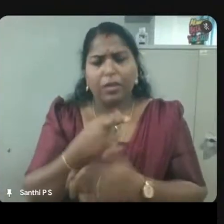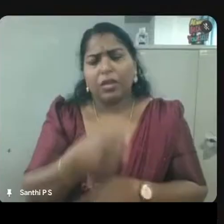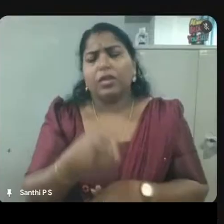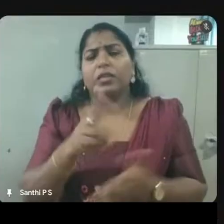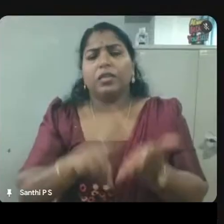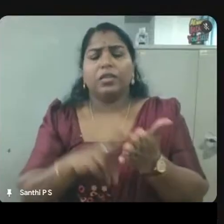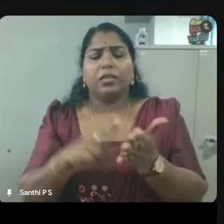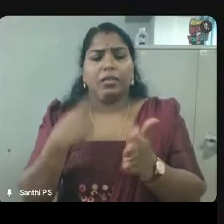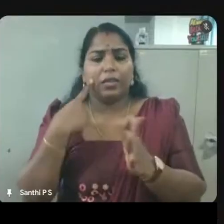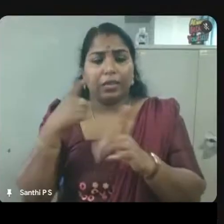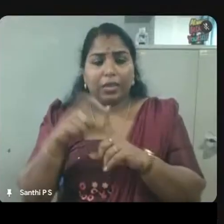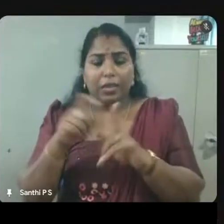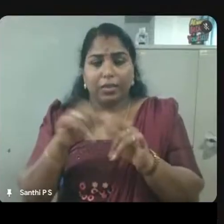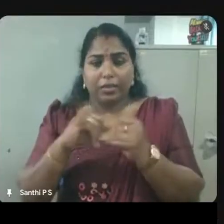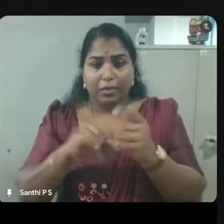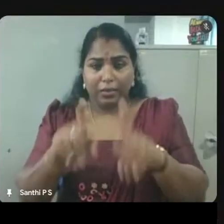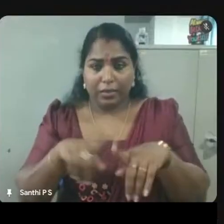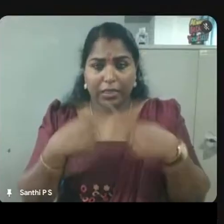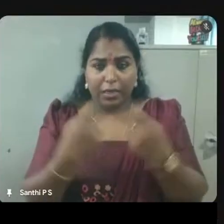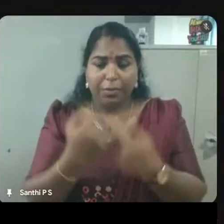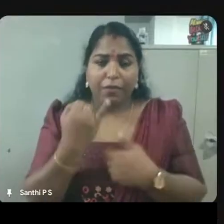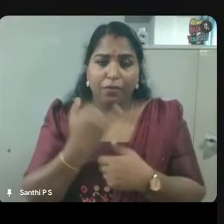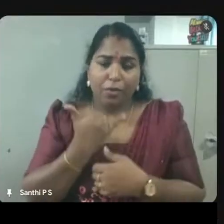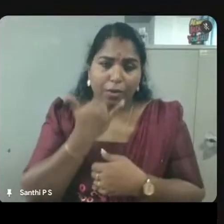കാണുന്ന നമ്പറിൽ കോൺടാക്ട് ചെയ്യാവുന്നതാണ്.